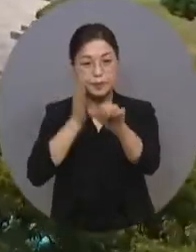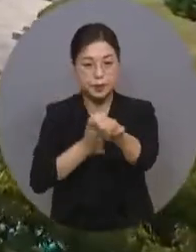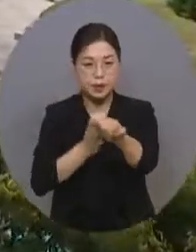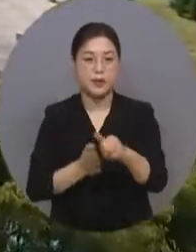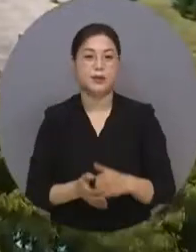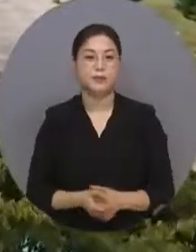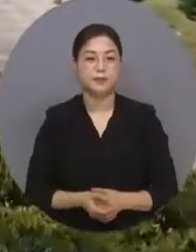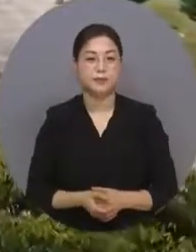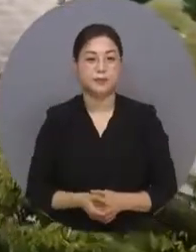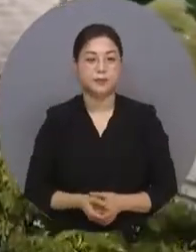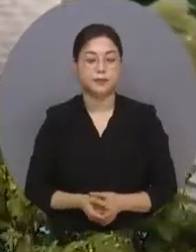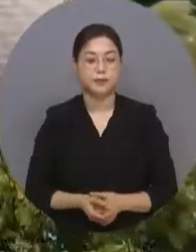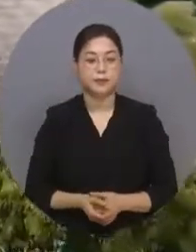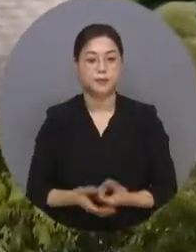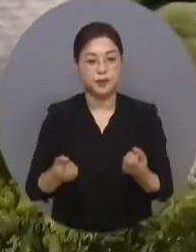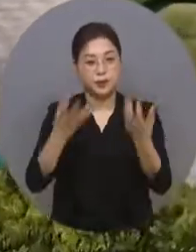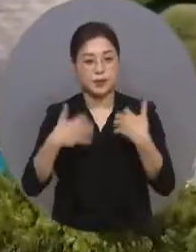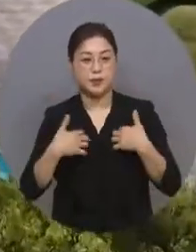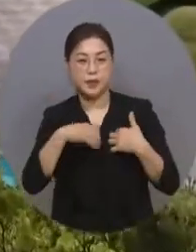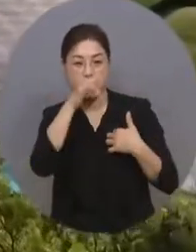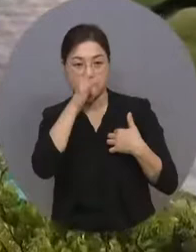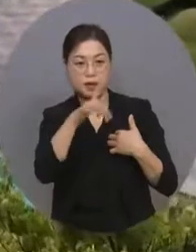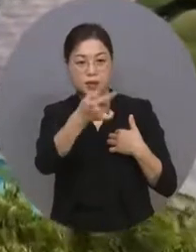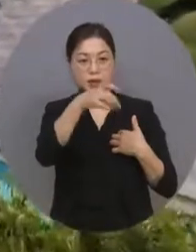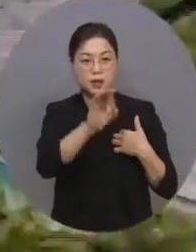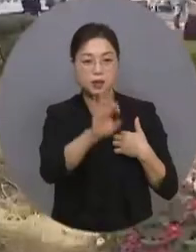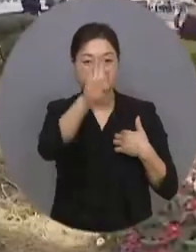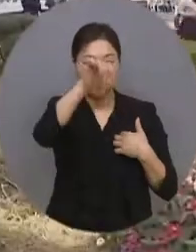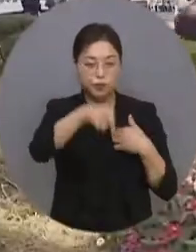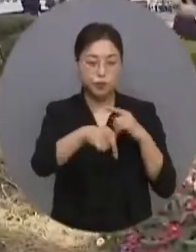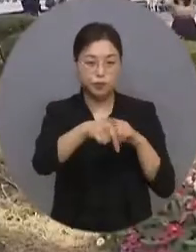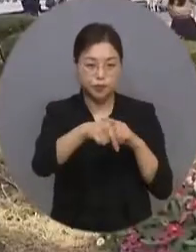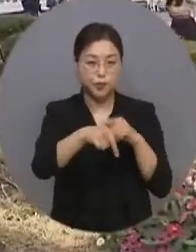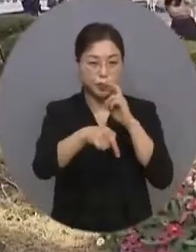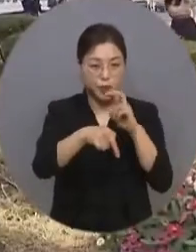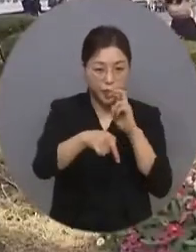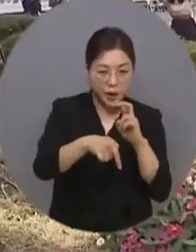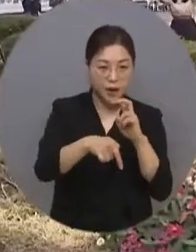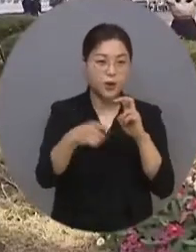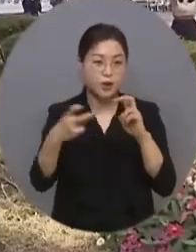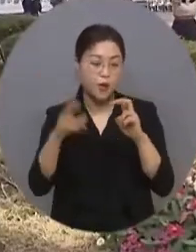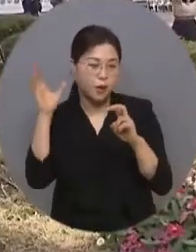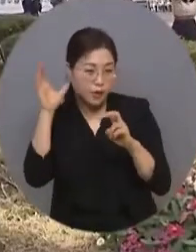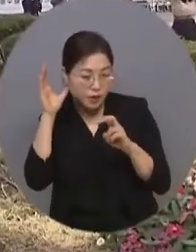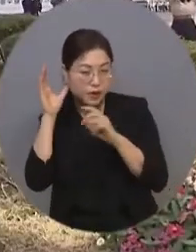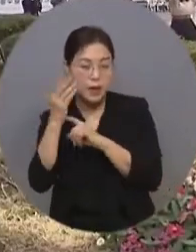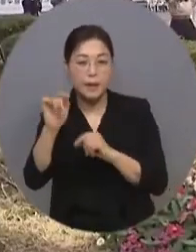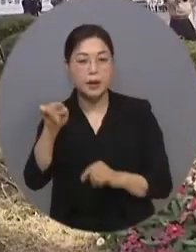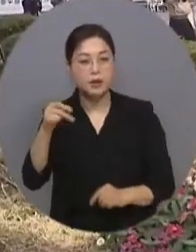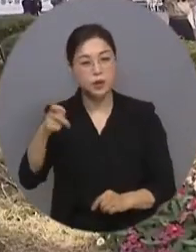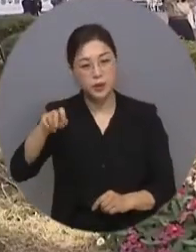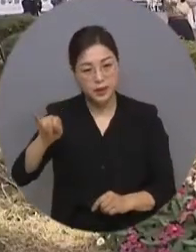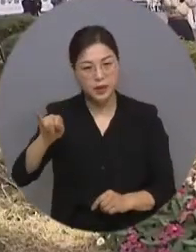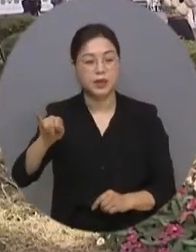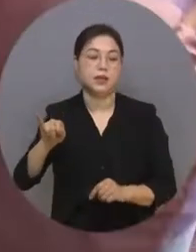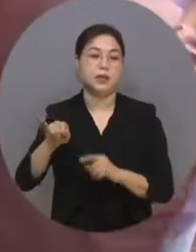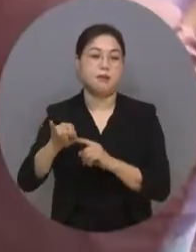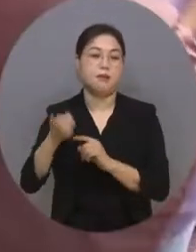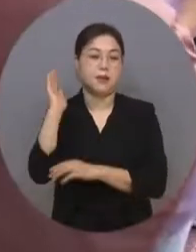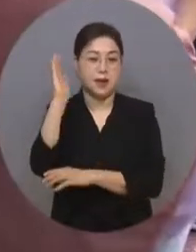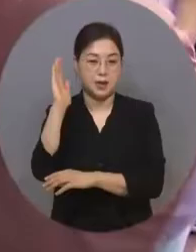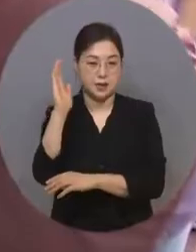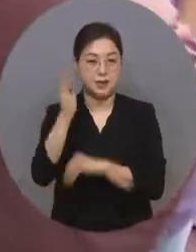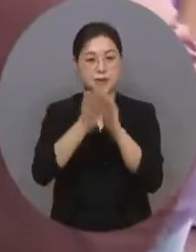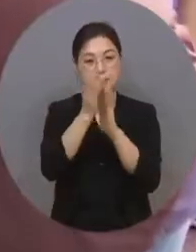이밖에도 축제 여행을 더해준 흥부품과 명인전 귀로 듣는 흥부전인 판소리 열전은 시민들에게